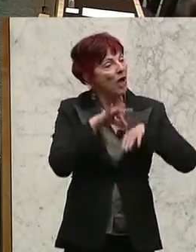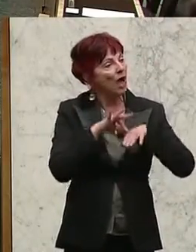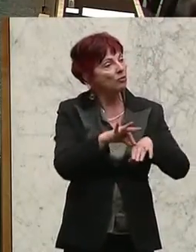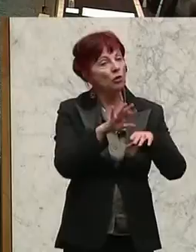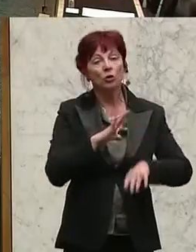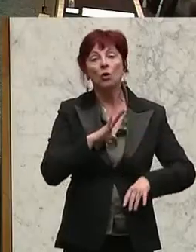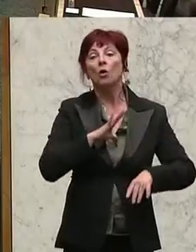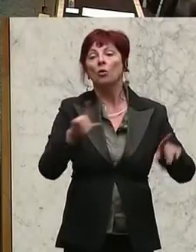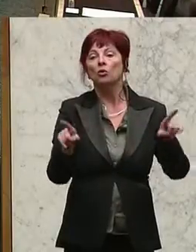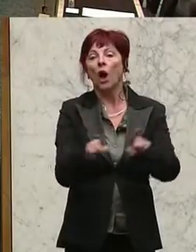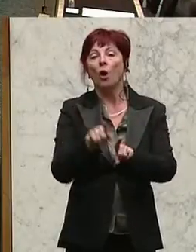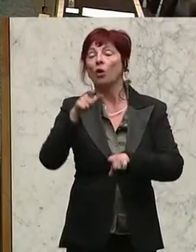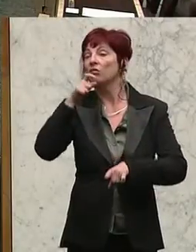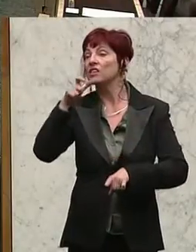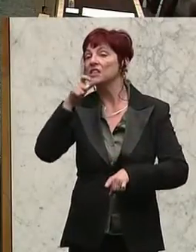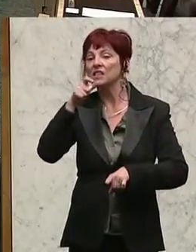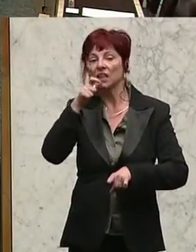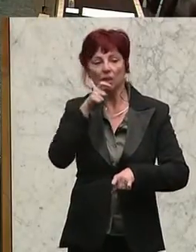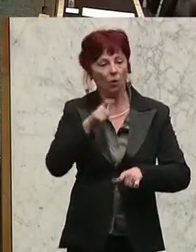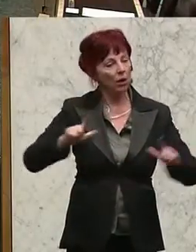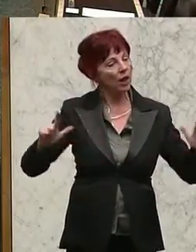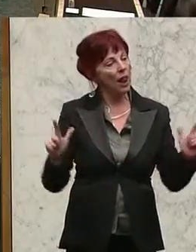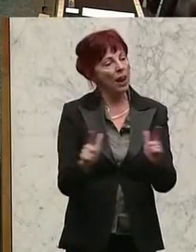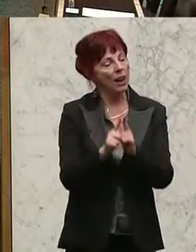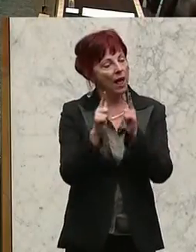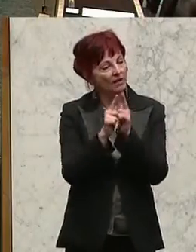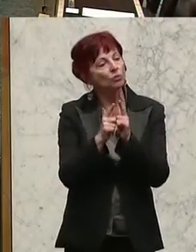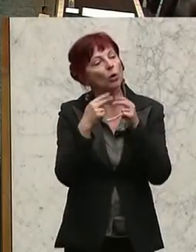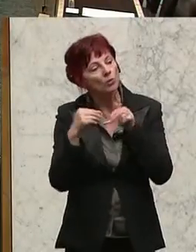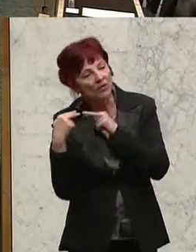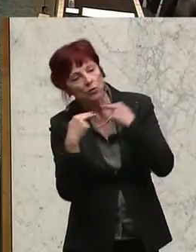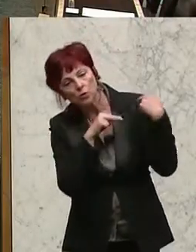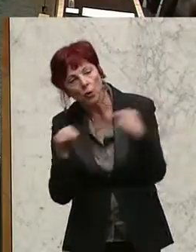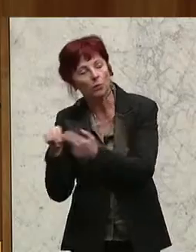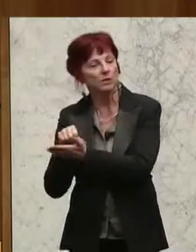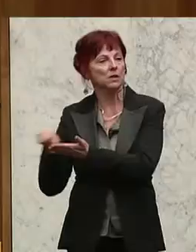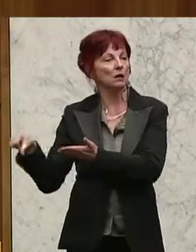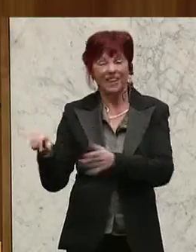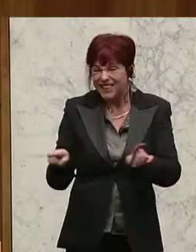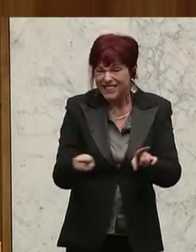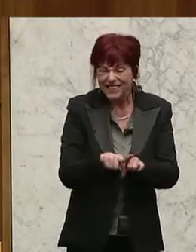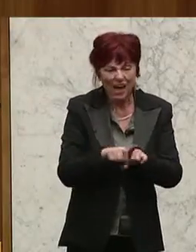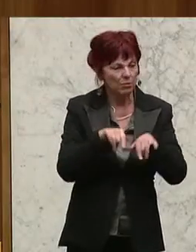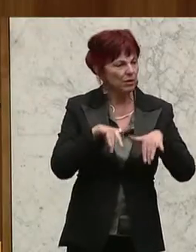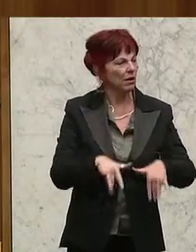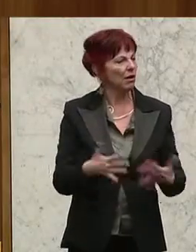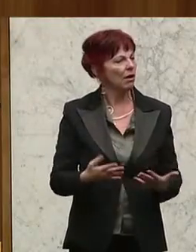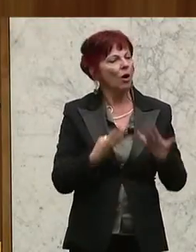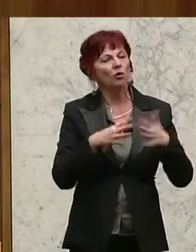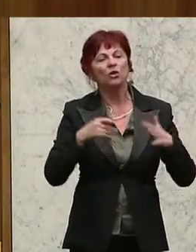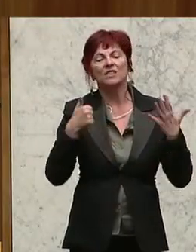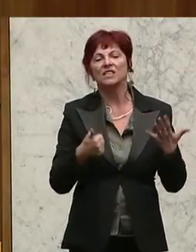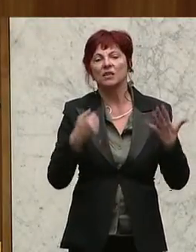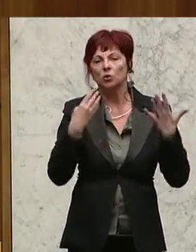gleichen Gegenzug werden Versicherungen, sozusagen Leistungen, die bezahlt werden, rückerstattet. Genau das Gleiche, 1996